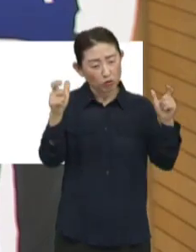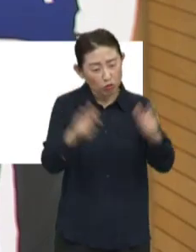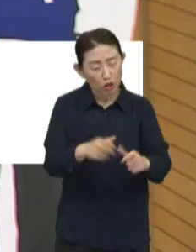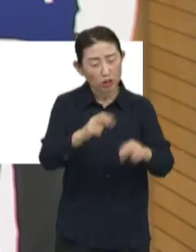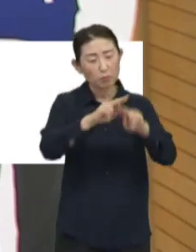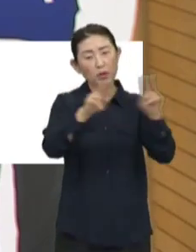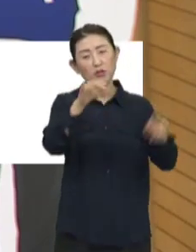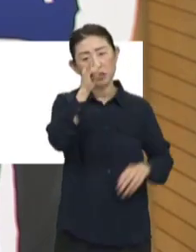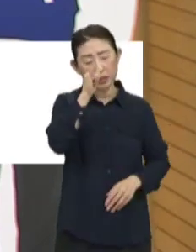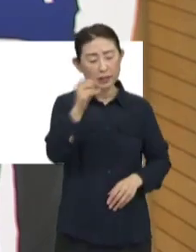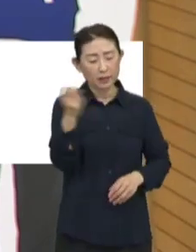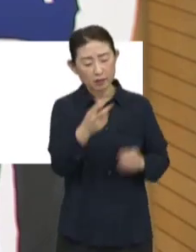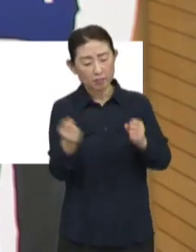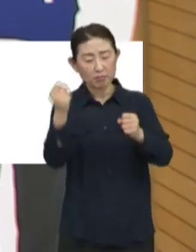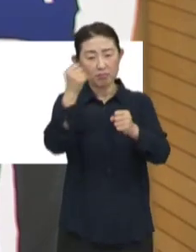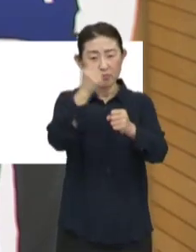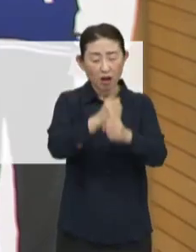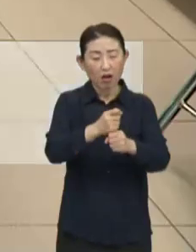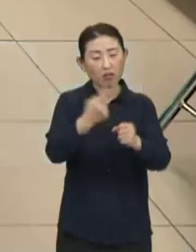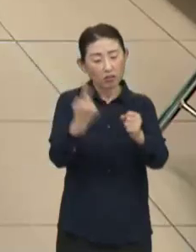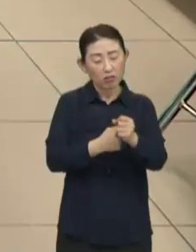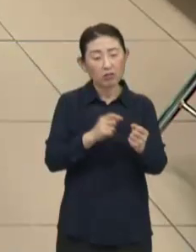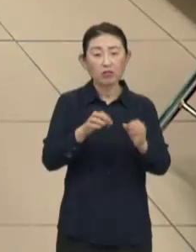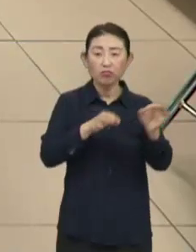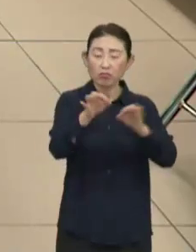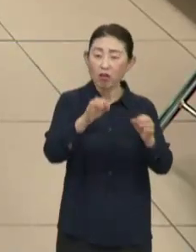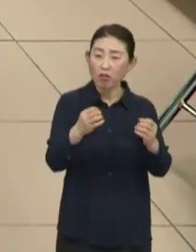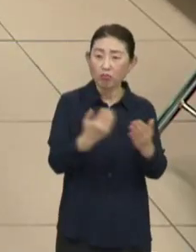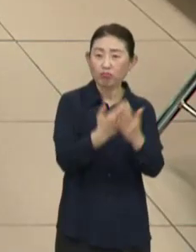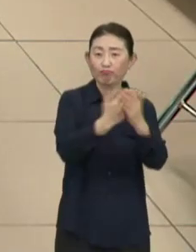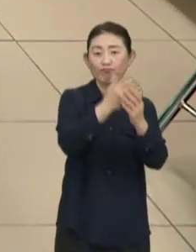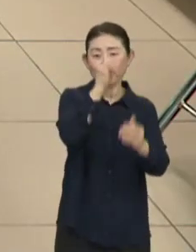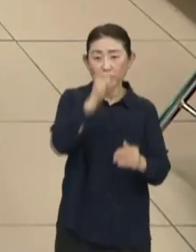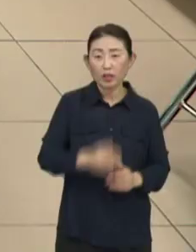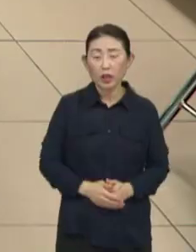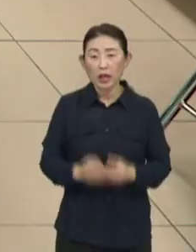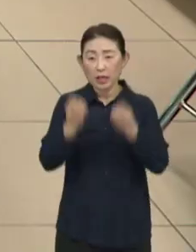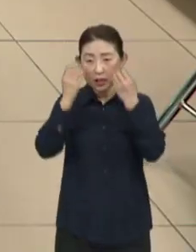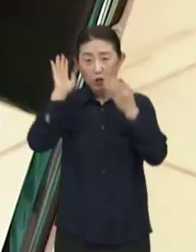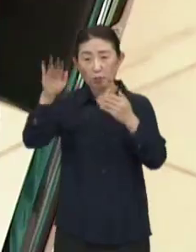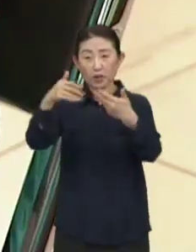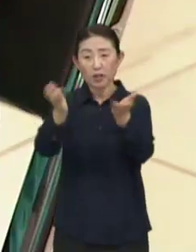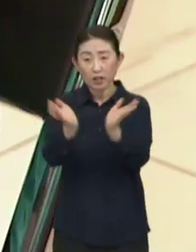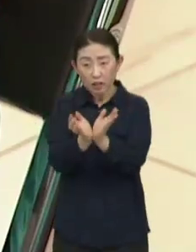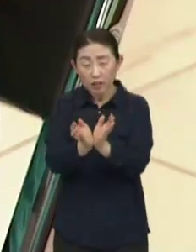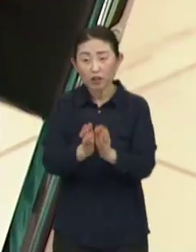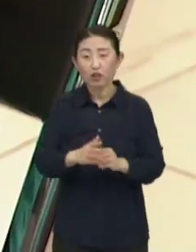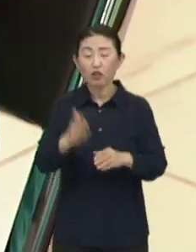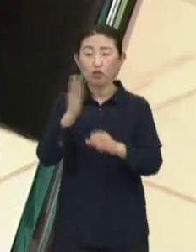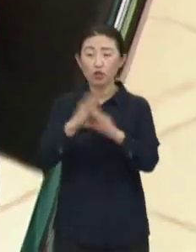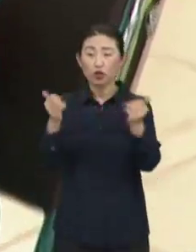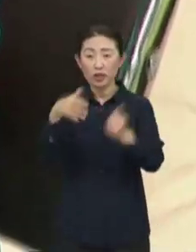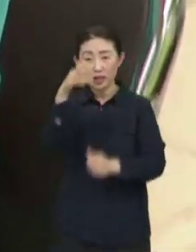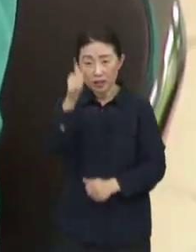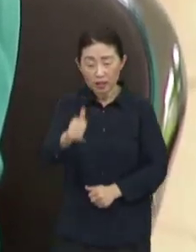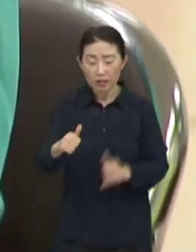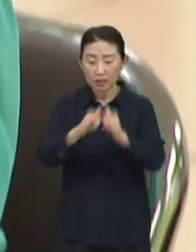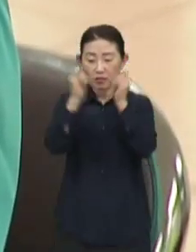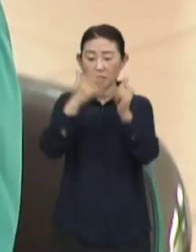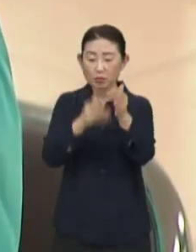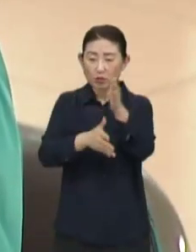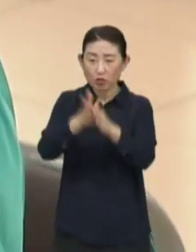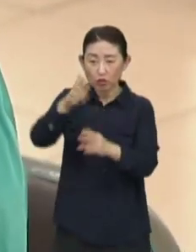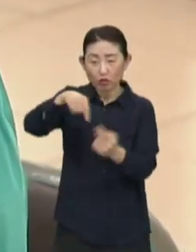골목상권, 지역상권을 살리도록 하겠습니다. 새로운 미래에선 현 중구의회 의장이자 사회복지시설을 10여